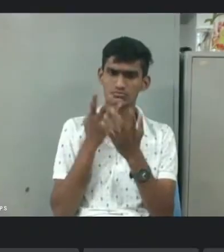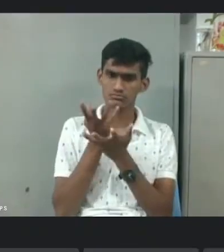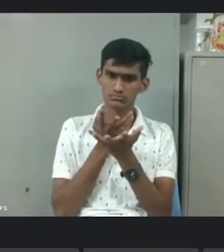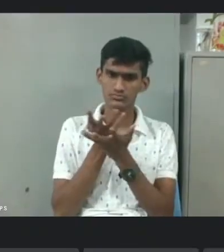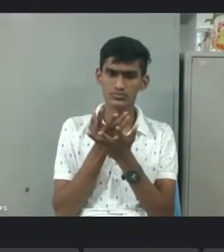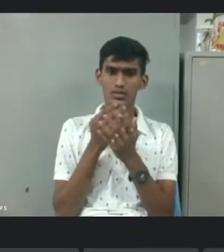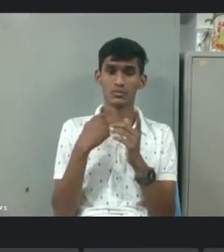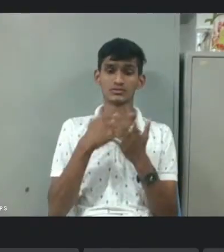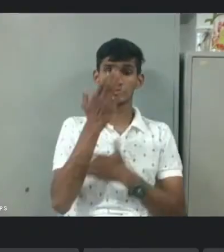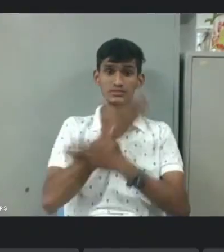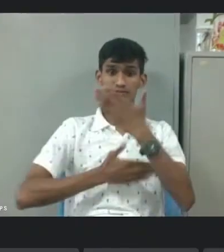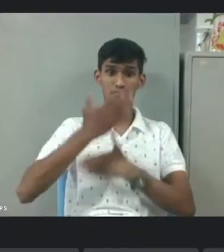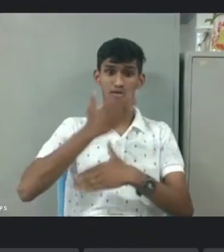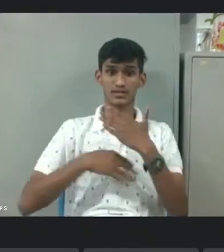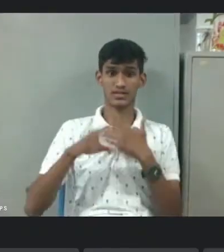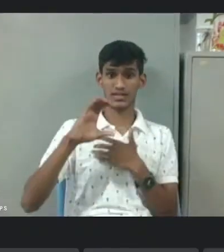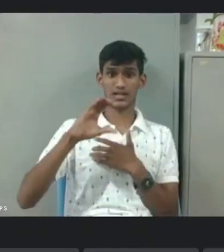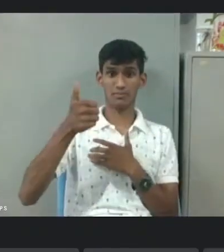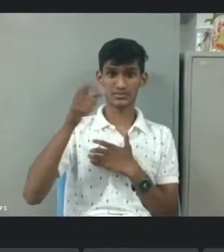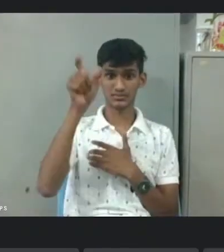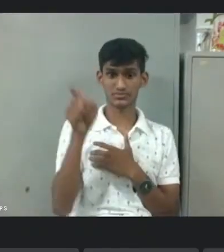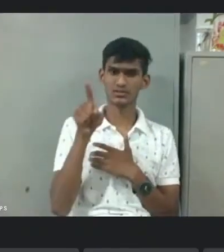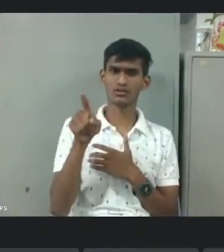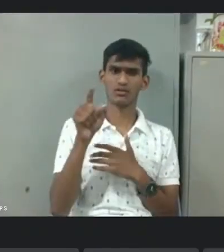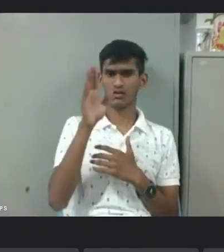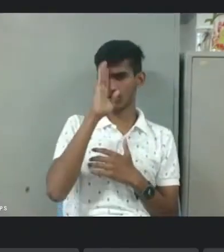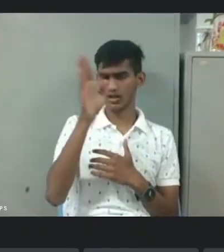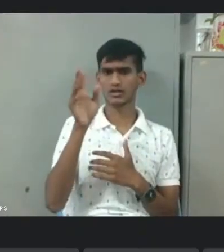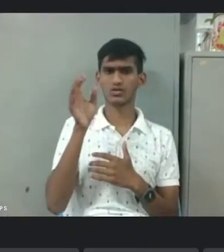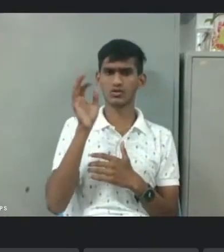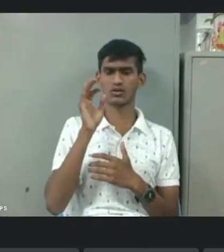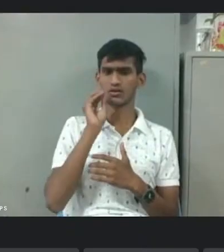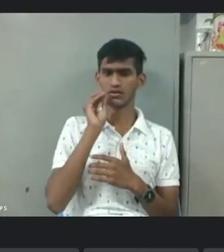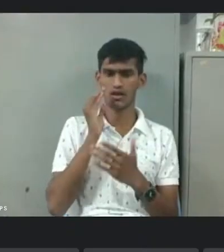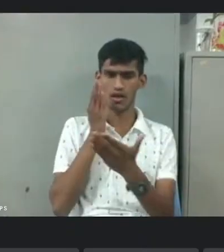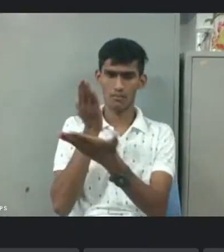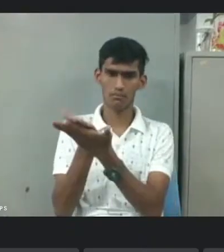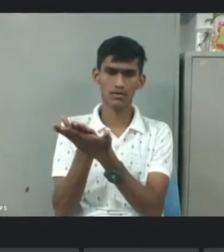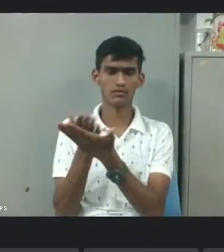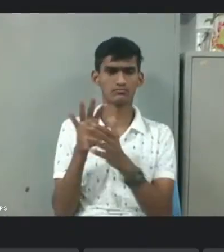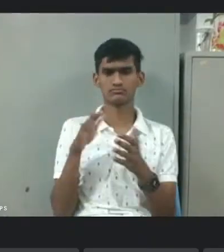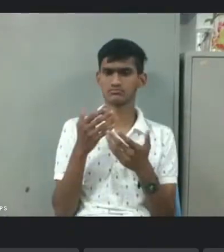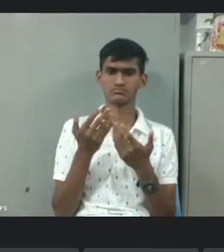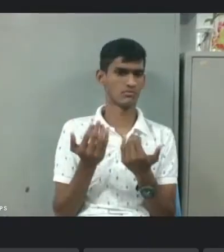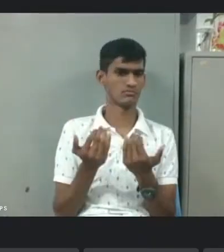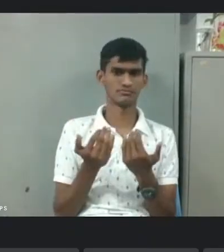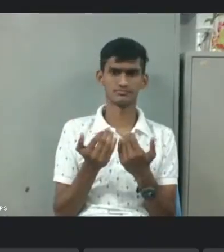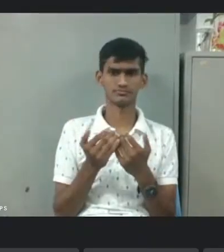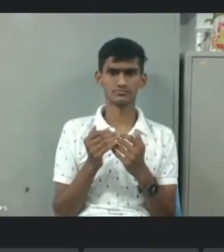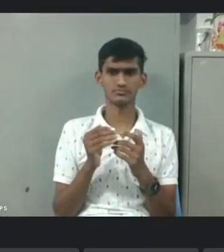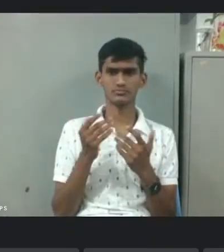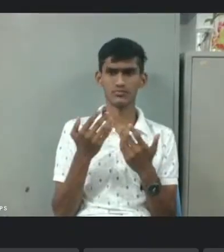ഭിന്നശേഷി കമ്മീഷണർക്കും വേണമെങ്കിൽ അവരോടും അദ്ദേഹത്തിനോടും ഒന്ന് റിപ്പോർട്ട് ചെയ്യാവുന്നതാണ്. നമുക്ക് സാധ്യതയുള്ള